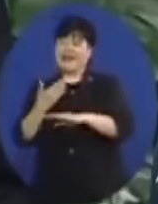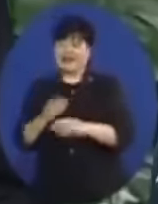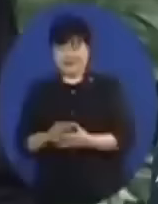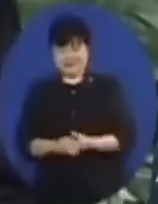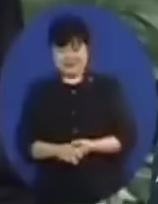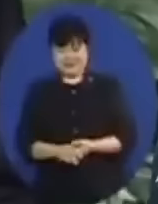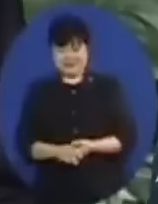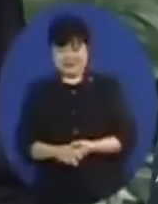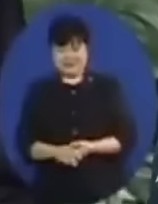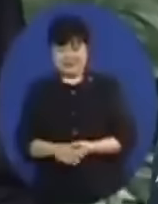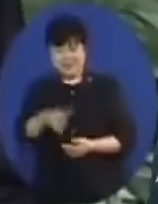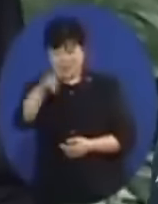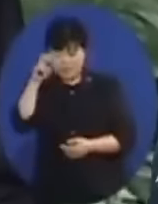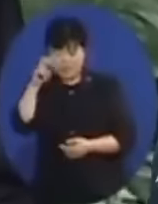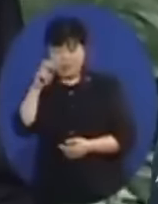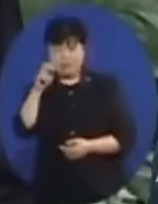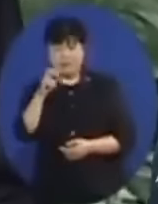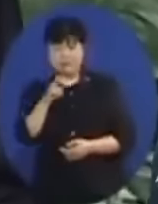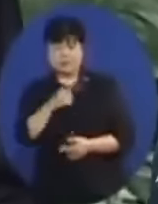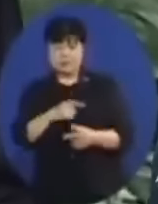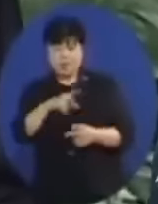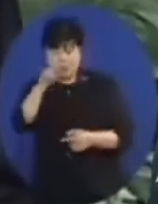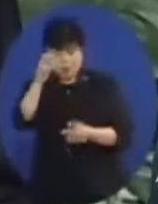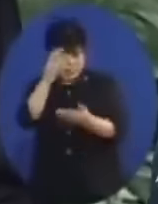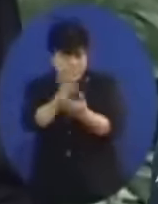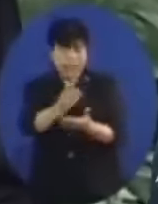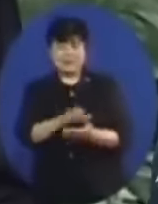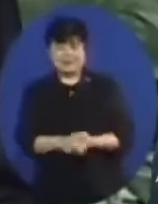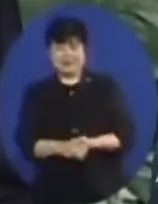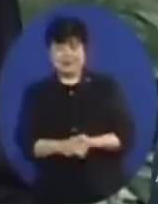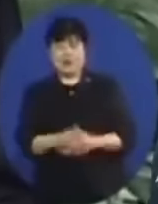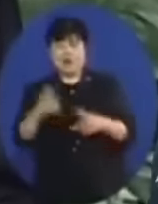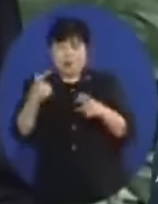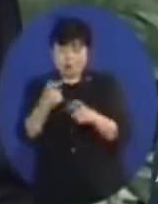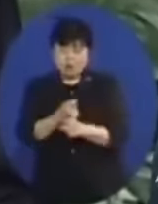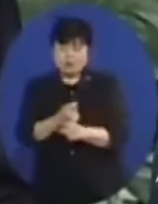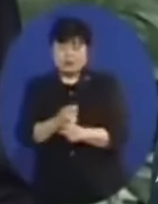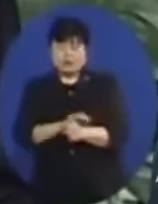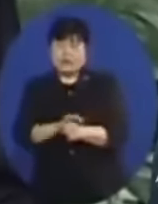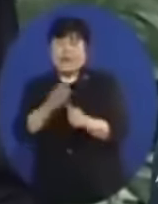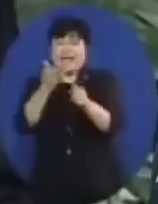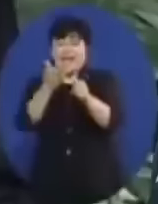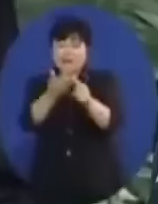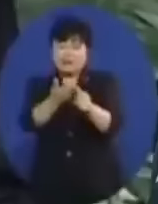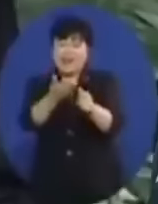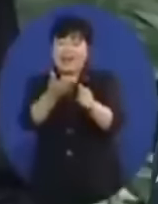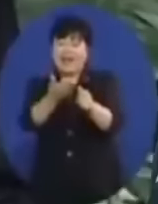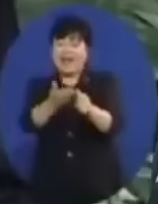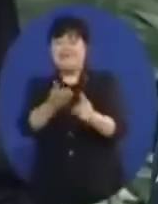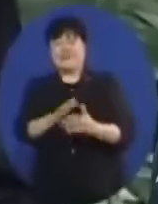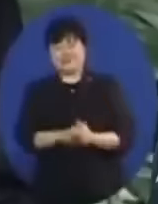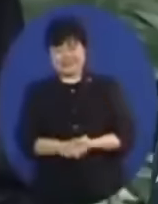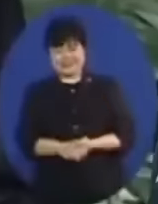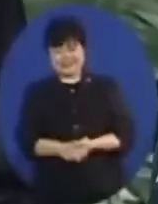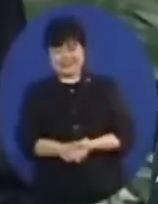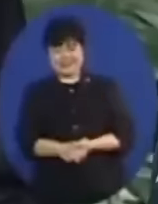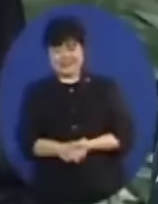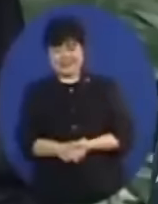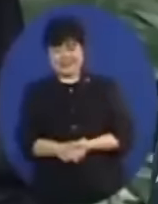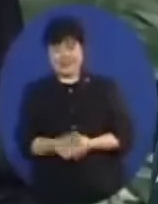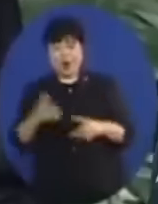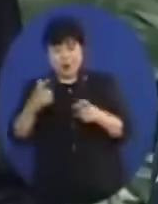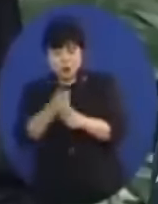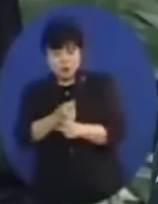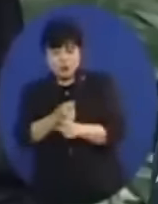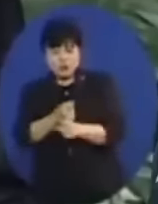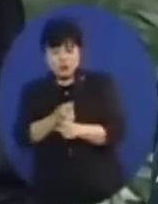성경에는 미워하는 자를 미워하라고 말 안 했습니다. 미워하는 자를 사랑하라고만 했었습니다.